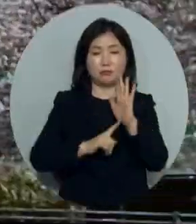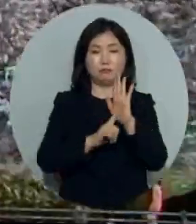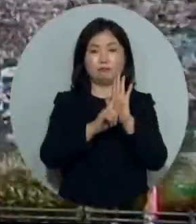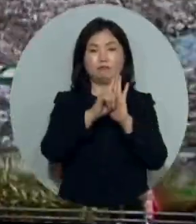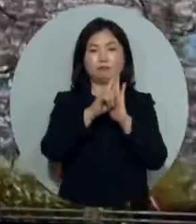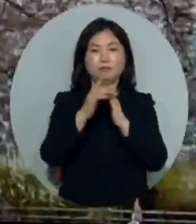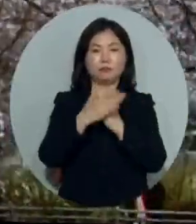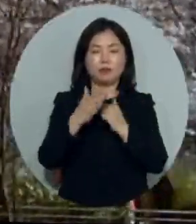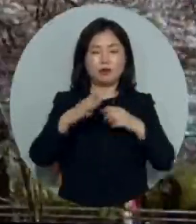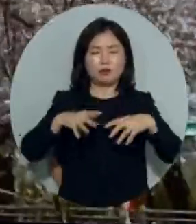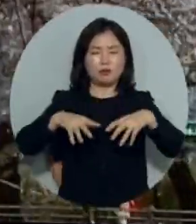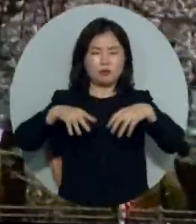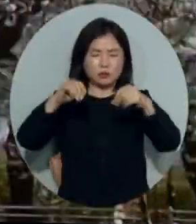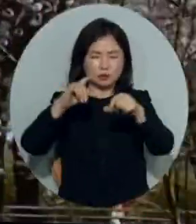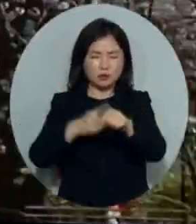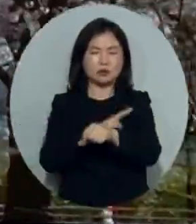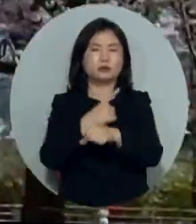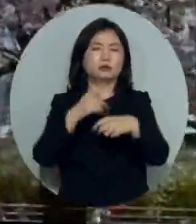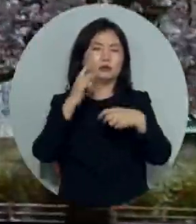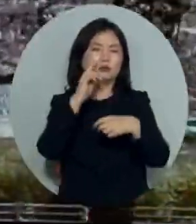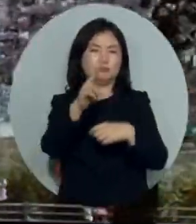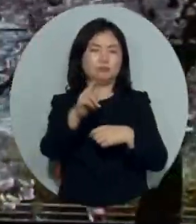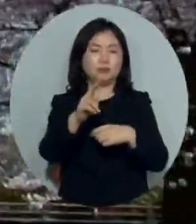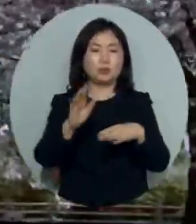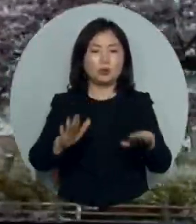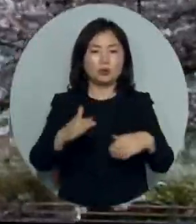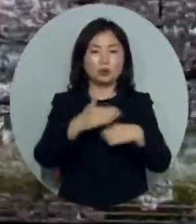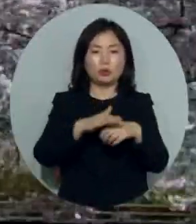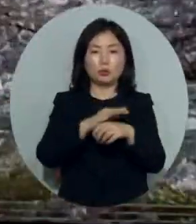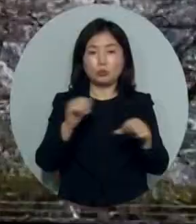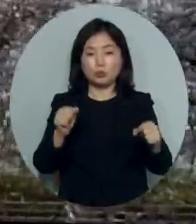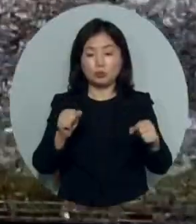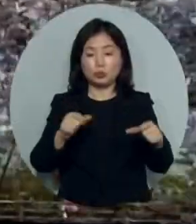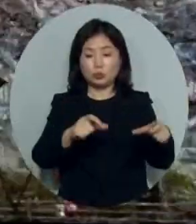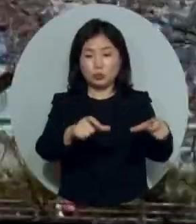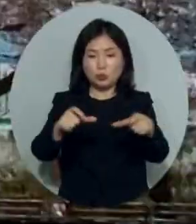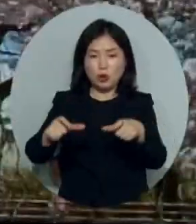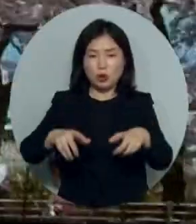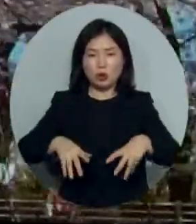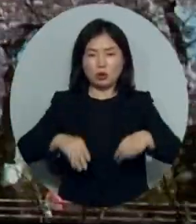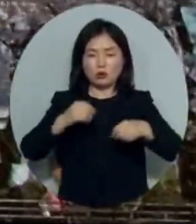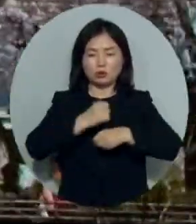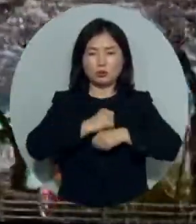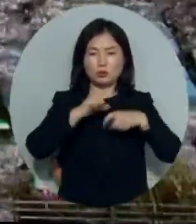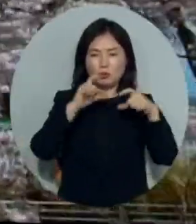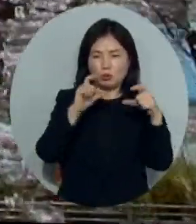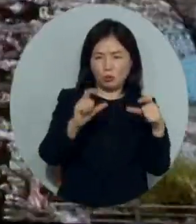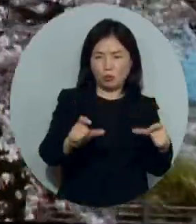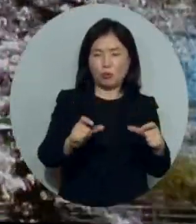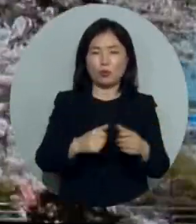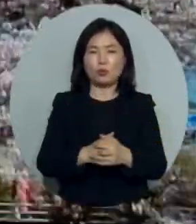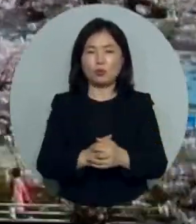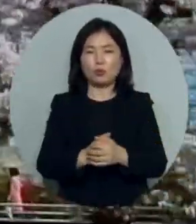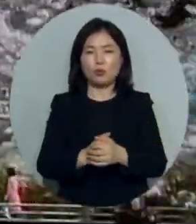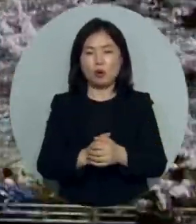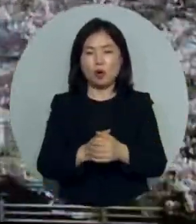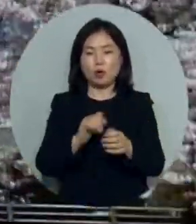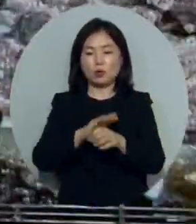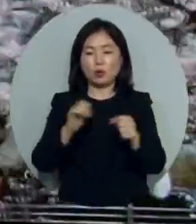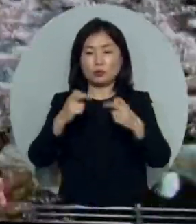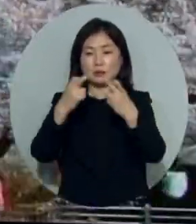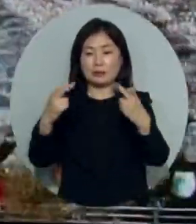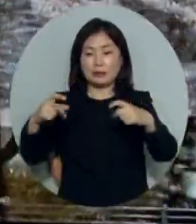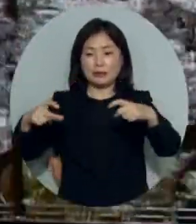포근해지면서 다시 건조함이 심해지고 있습니다. 오늘 대구와 경북 전역에는 건조주의보가 발효됐고요. 현재 경북